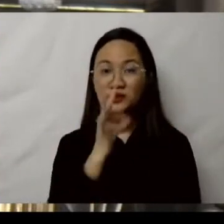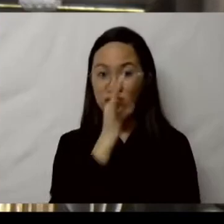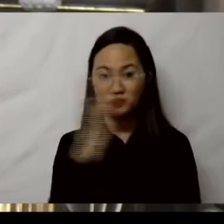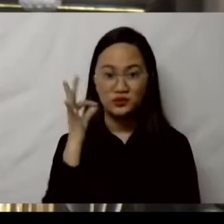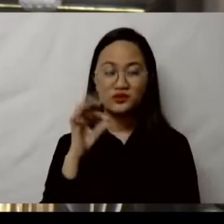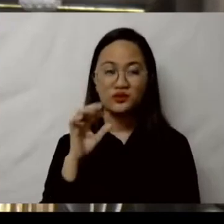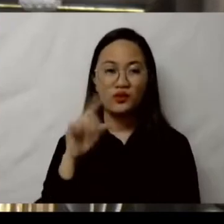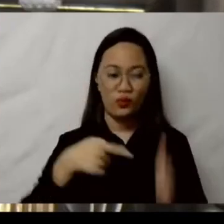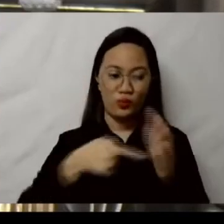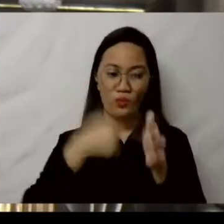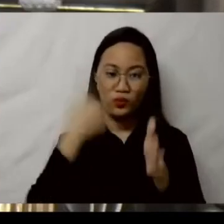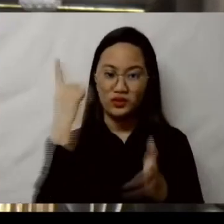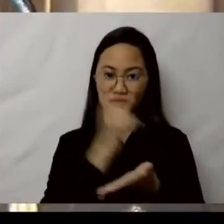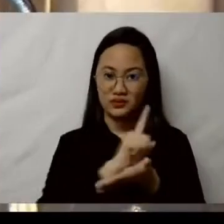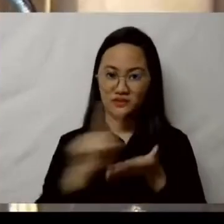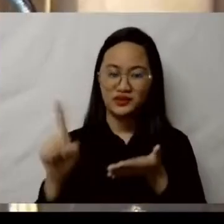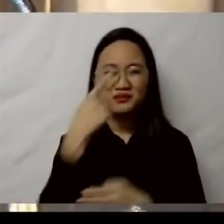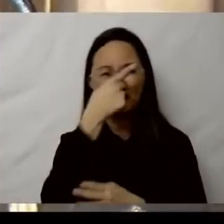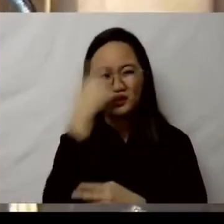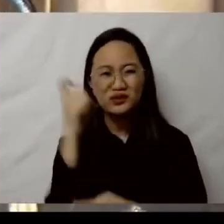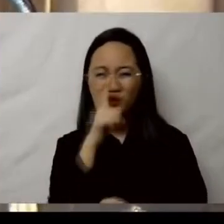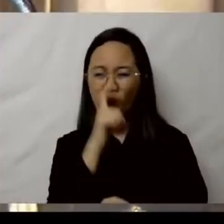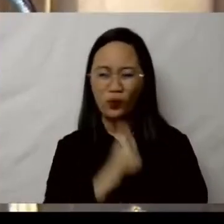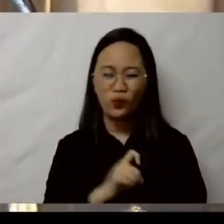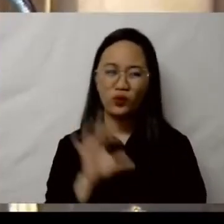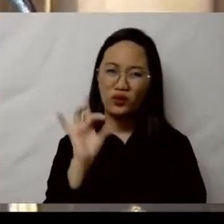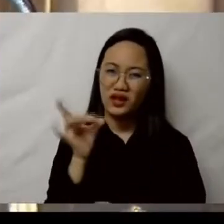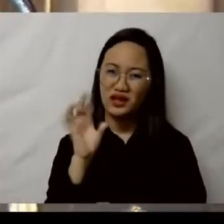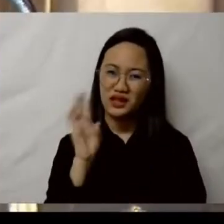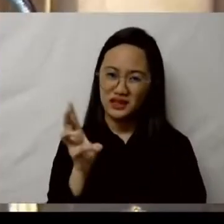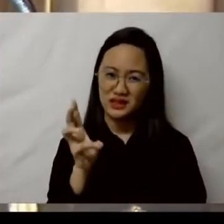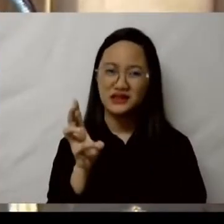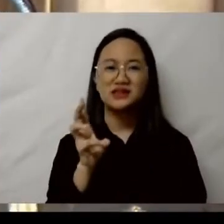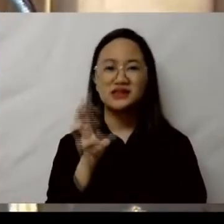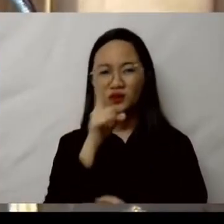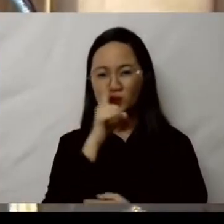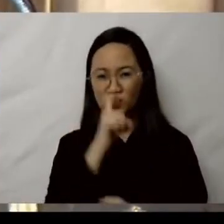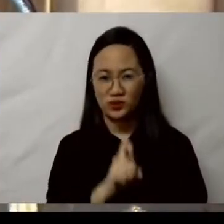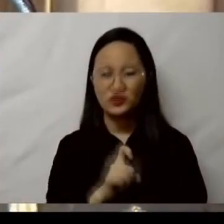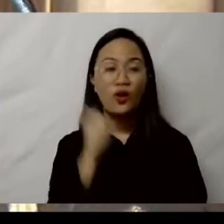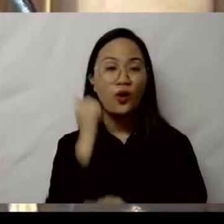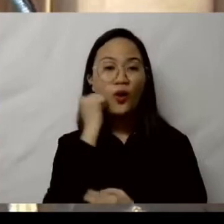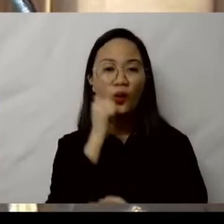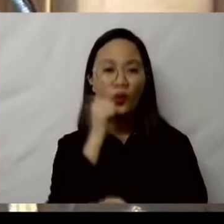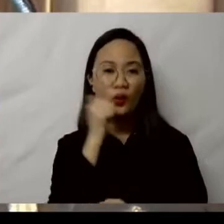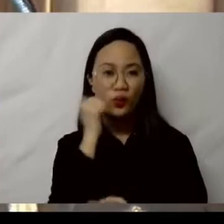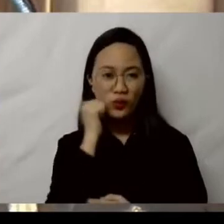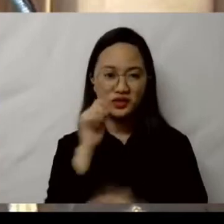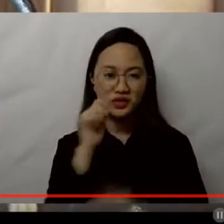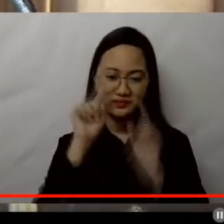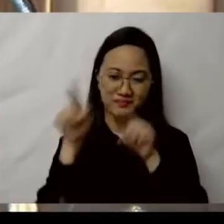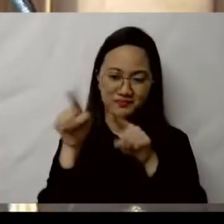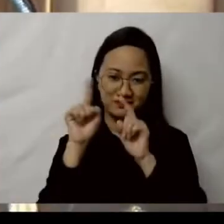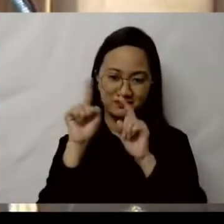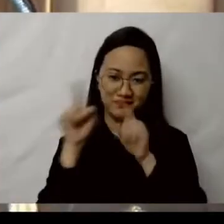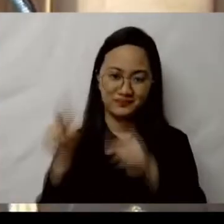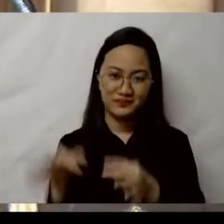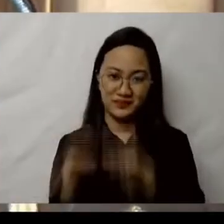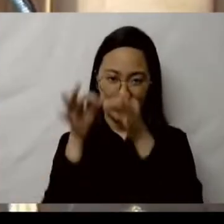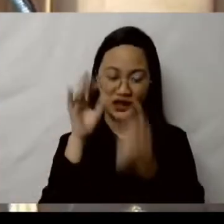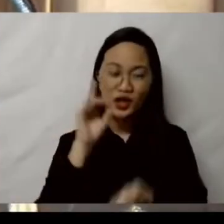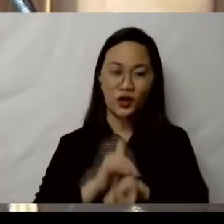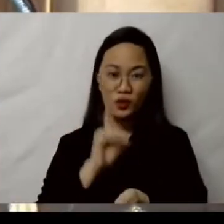she used to be, matanda na, 86 years old. She used to be a daily communicant, no? Araw-araw nagsisimba. She's a doctor, by the way. Ang sabi niya,